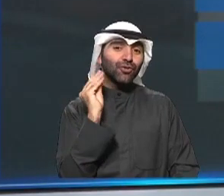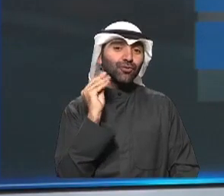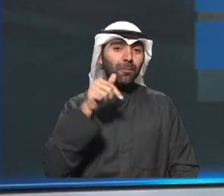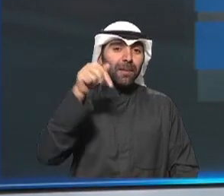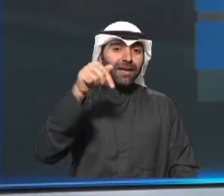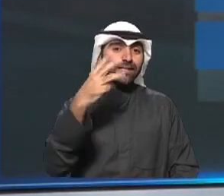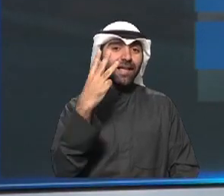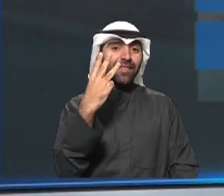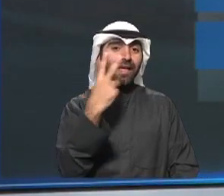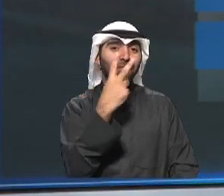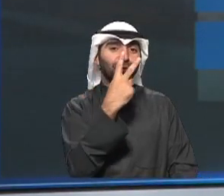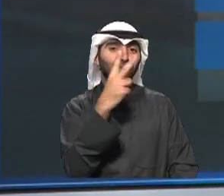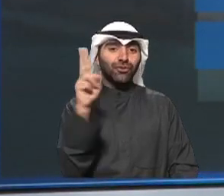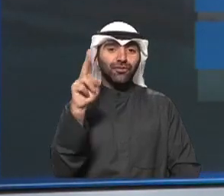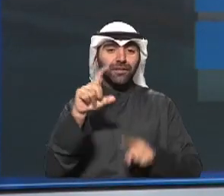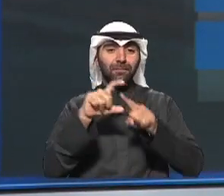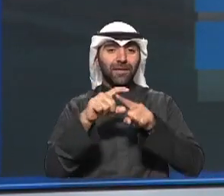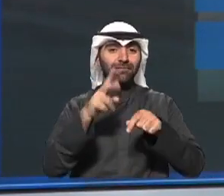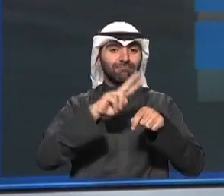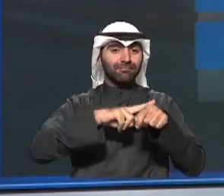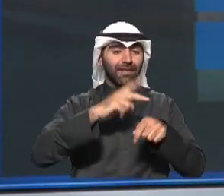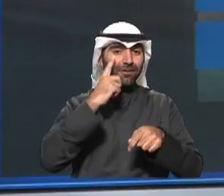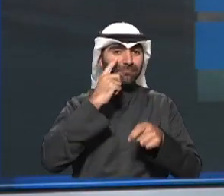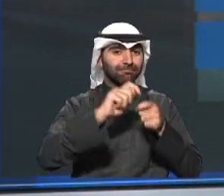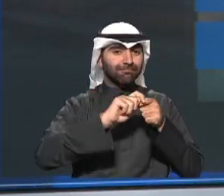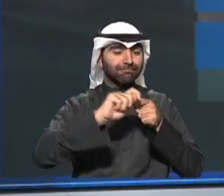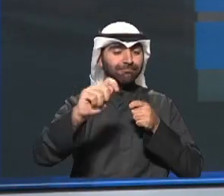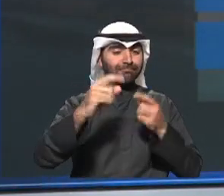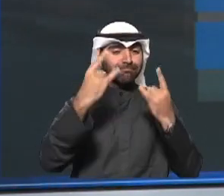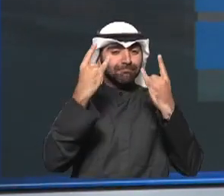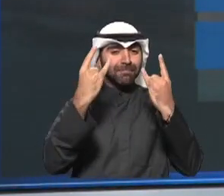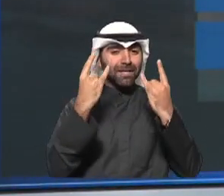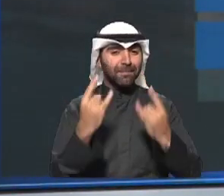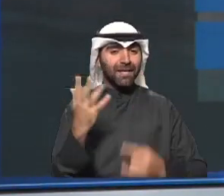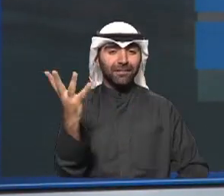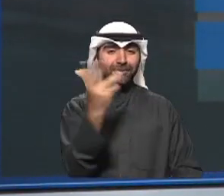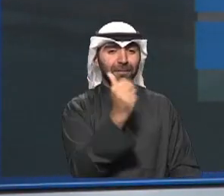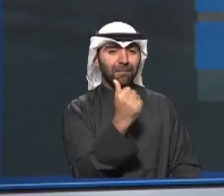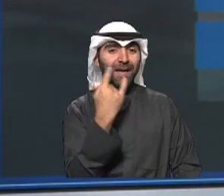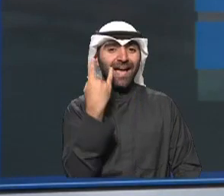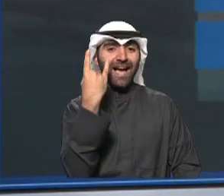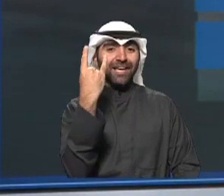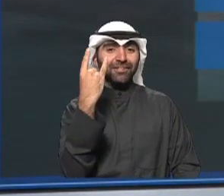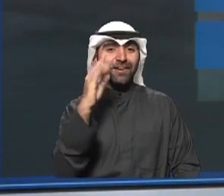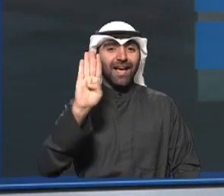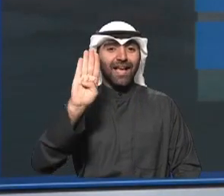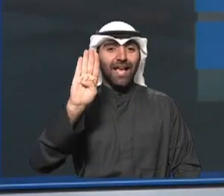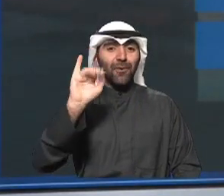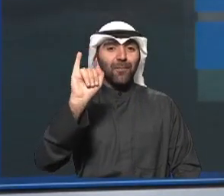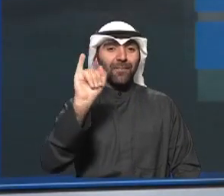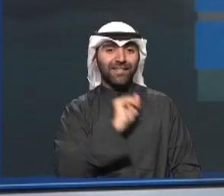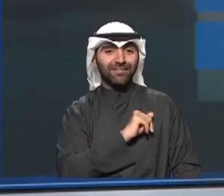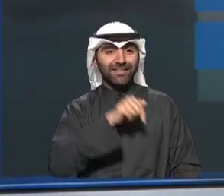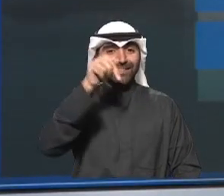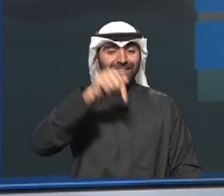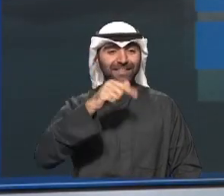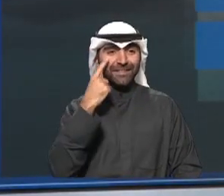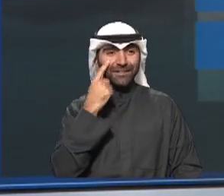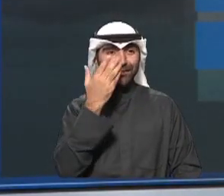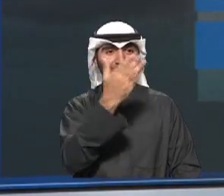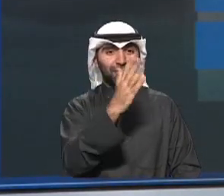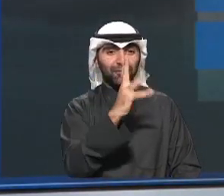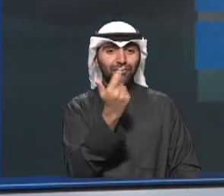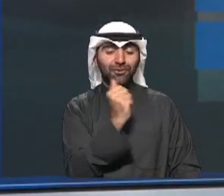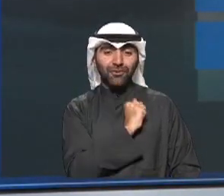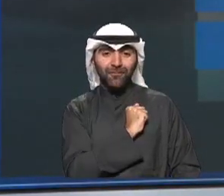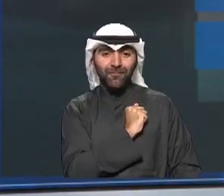23%، والرؤية الأفقية ممتازة تتجاوز 10 كيلومتر. صور الأقمار الصناعية خلال الـ 24 ساعة الماضية كانت تبين لنا أن أجواء